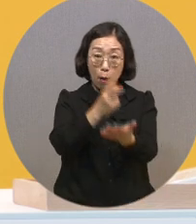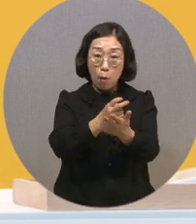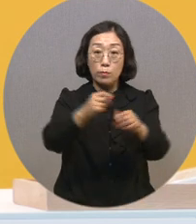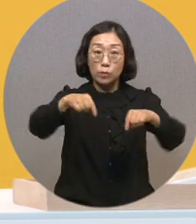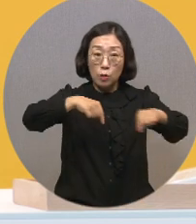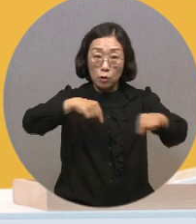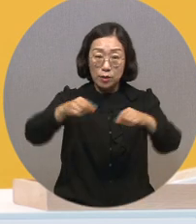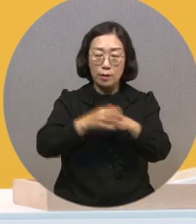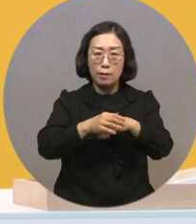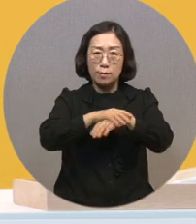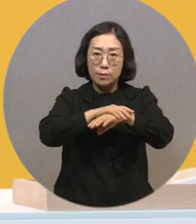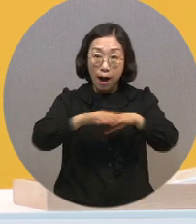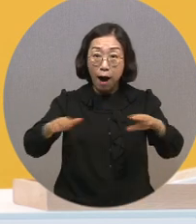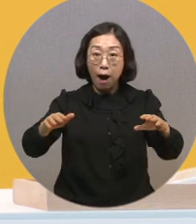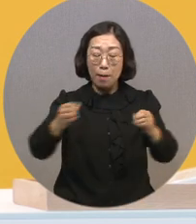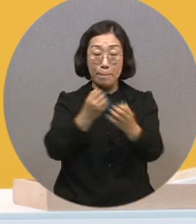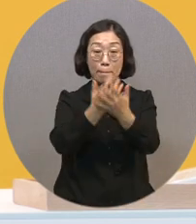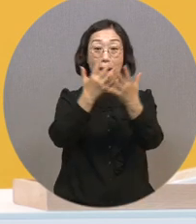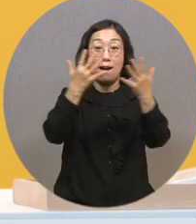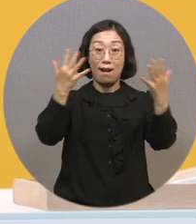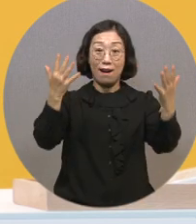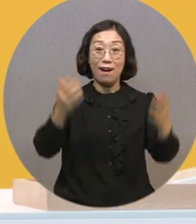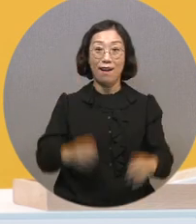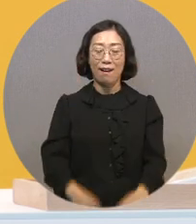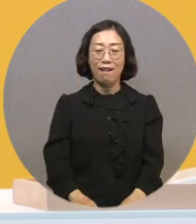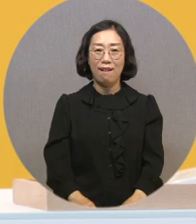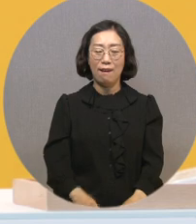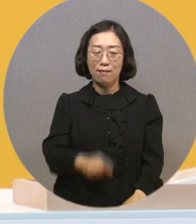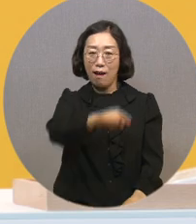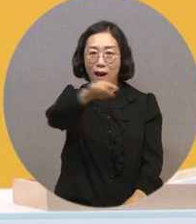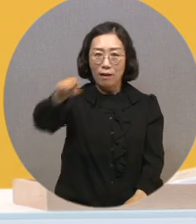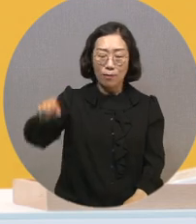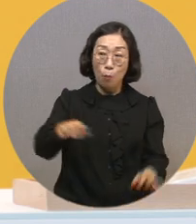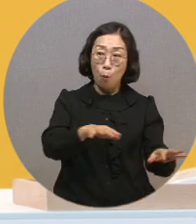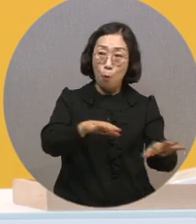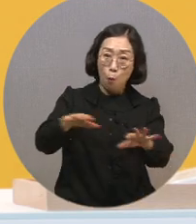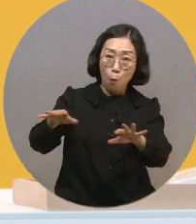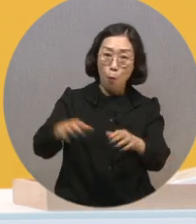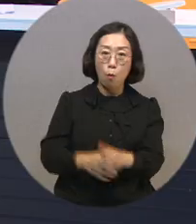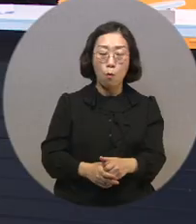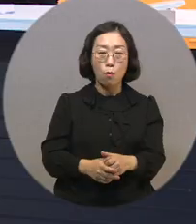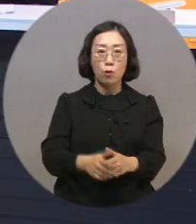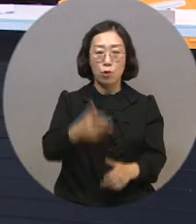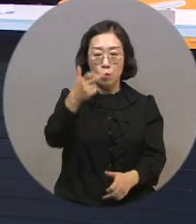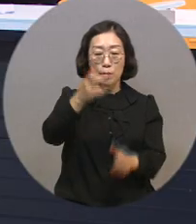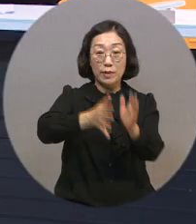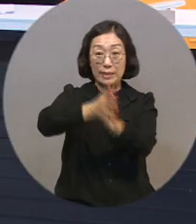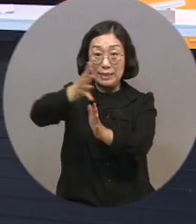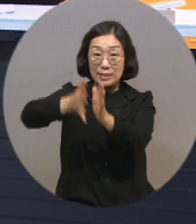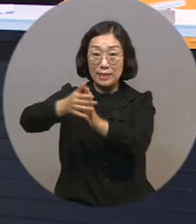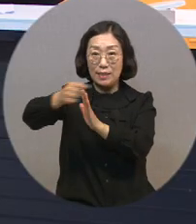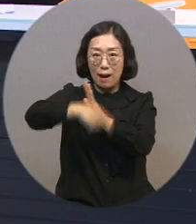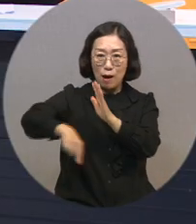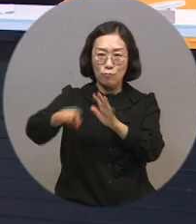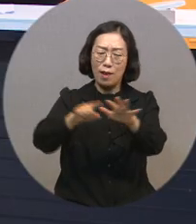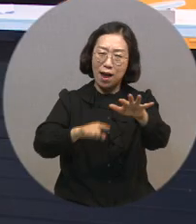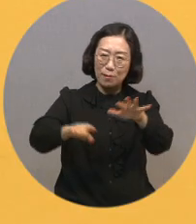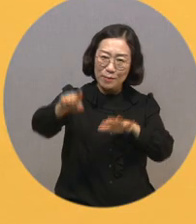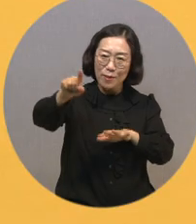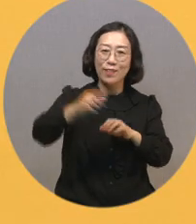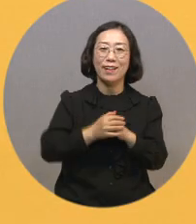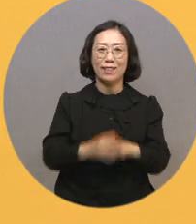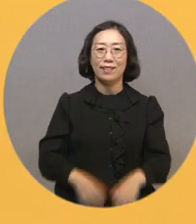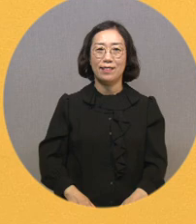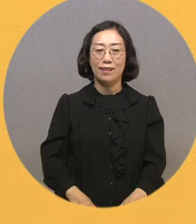좀 비틀발이해서 네. 전국 그 17개 시도에서 선도해 가고 있죠. 역시. 예. 예. 그